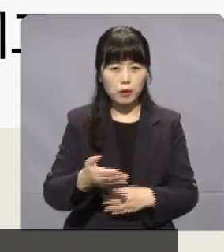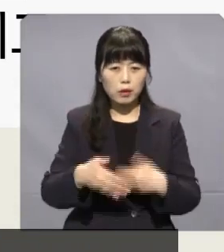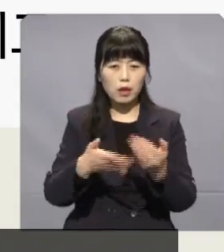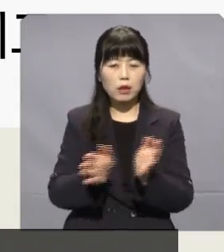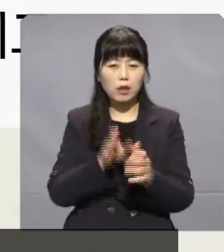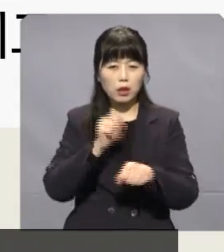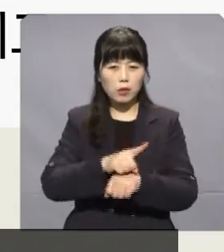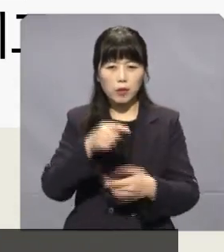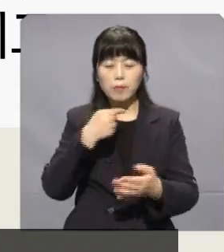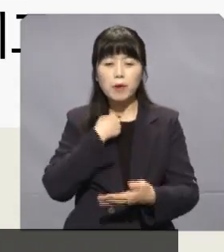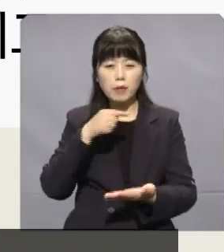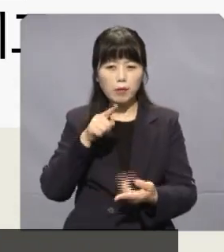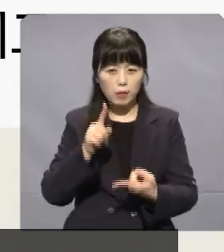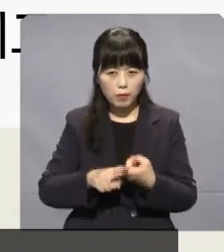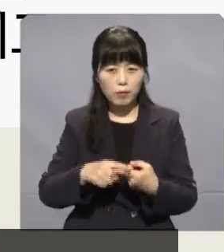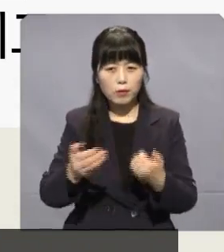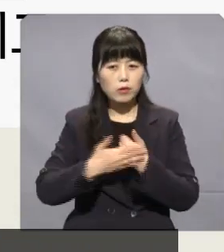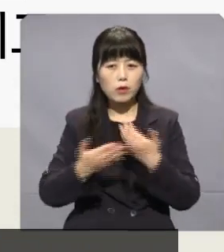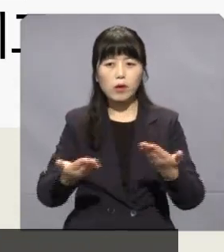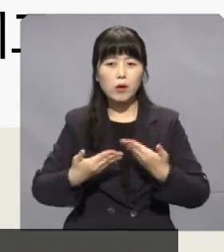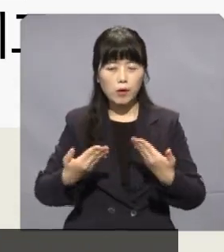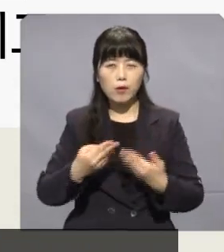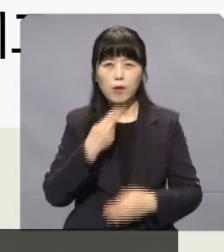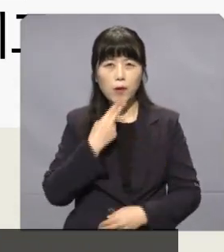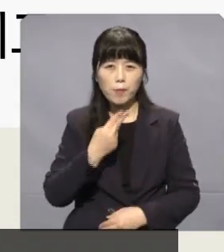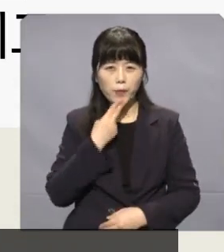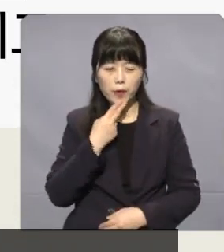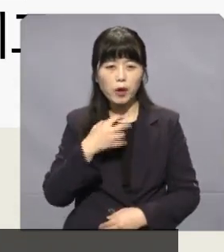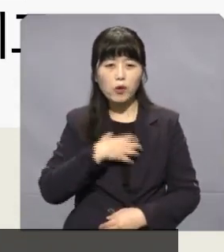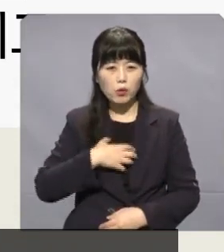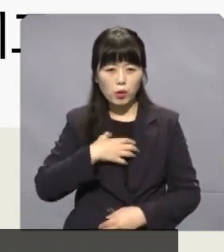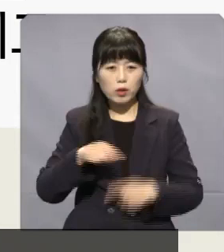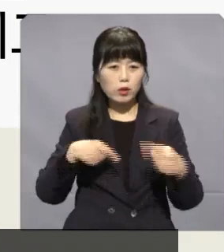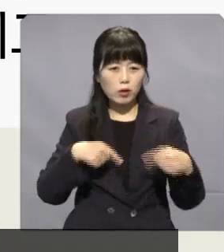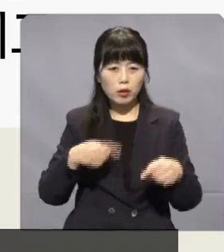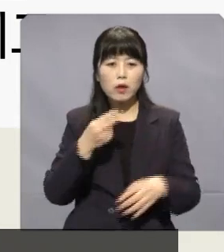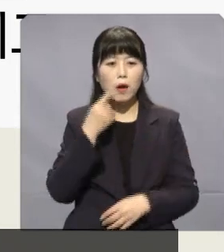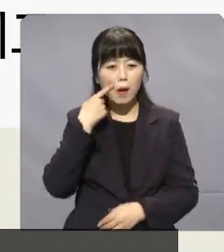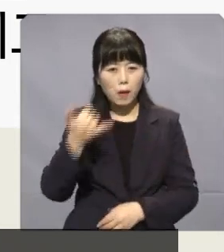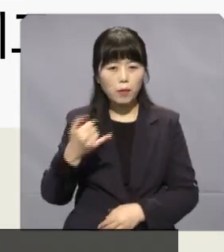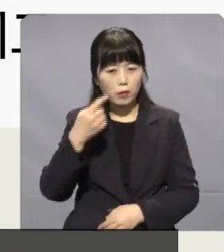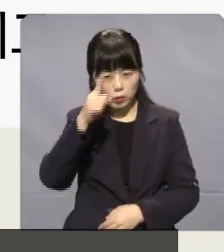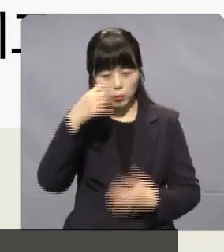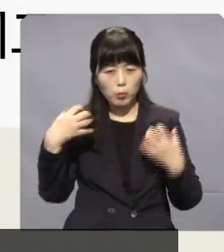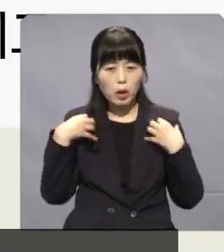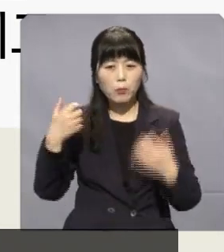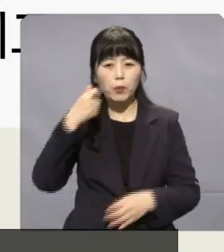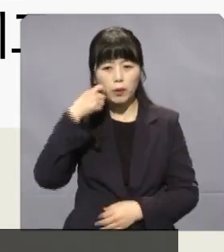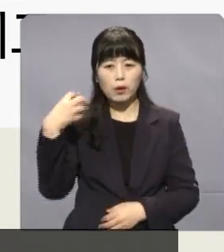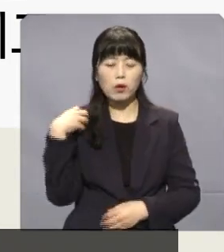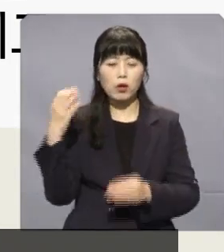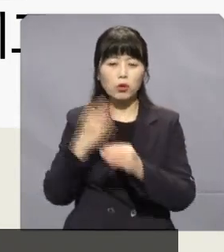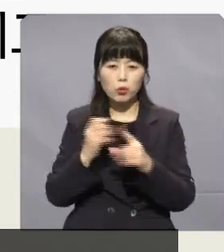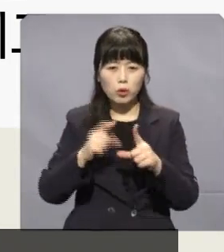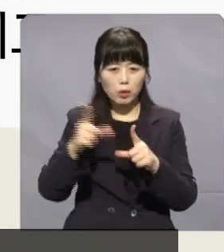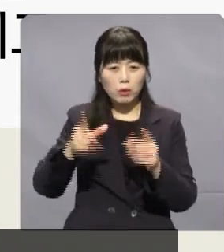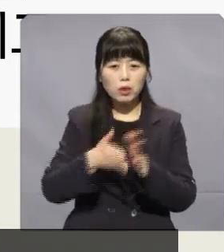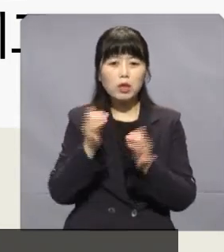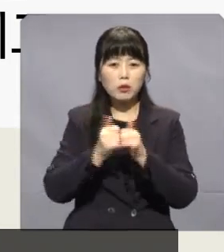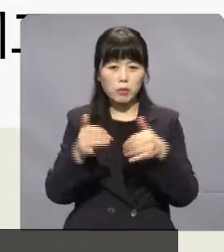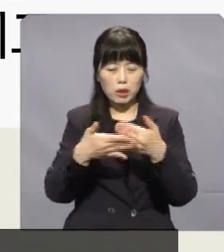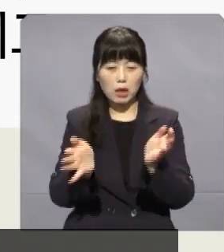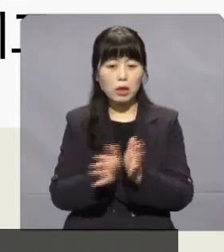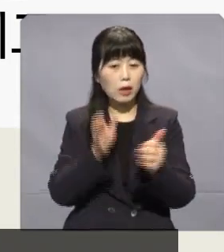성향이 마음에 안 든다면 지원이 없어질까 우려 정치하는 엄마들 정부가 하지 못하는 역할 가운데 상당한 부분을